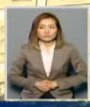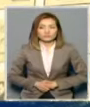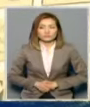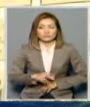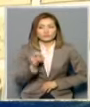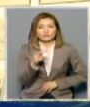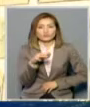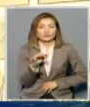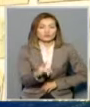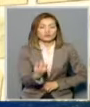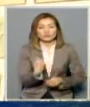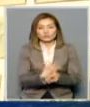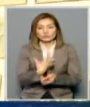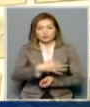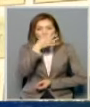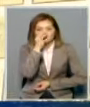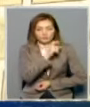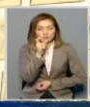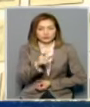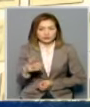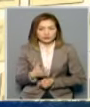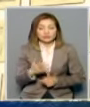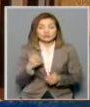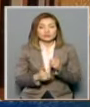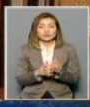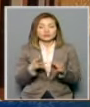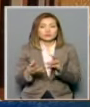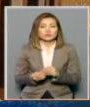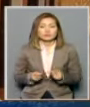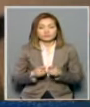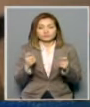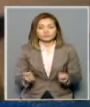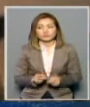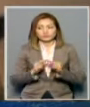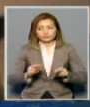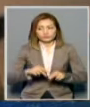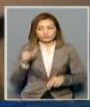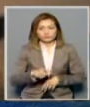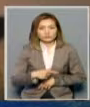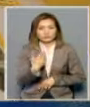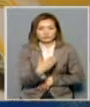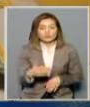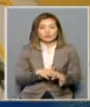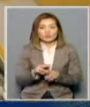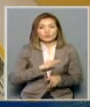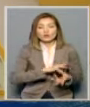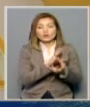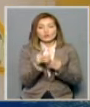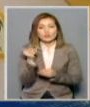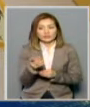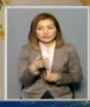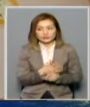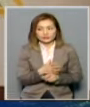Қадыр Жүсіп қара сөзден құйын тұрғызған талантты қаламгер. Әр шәкірттің шамшырағын жаға білген ұлағат достас, бұл оның атқарған ісінің бір парасы